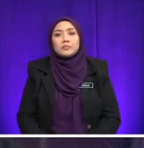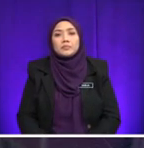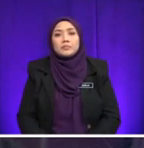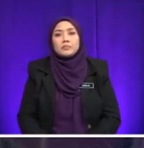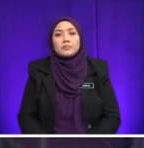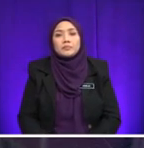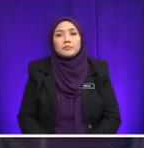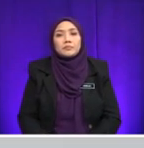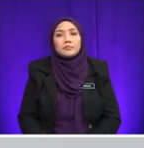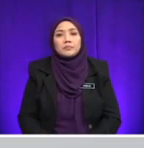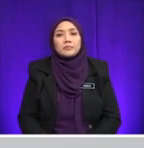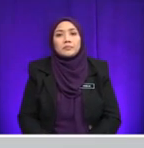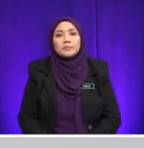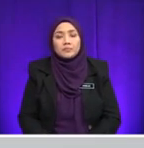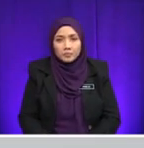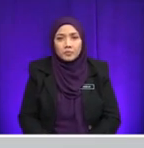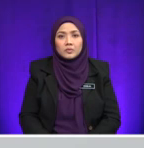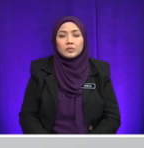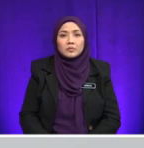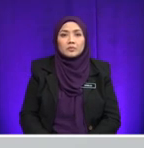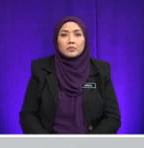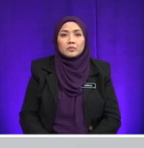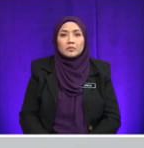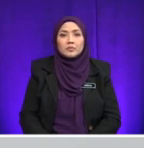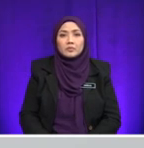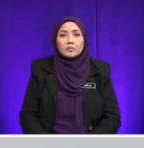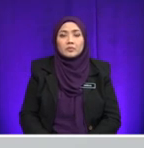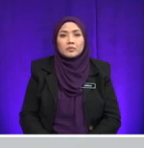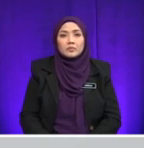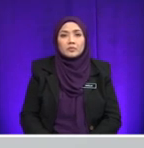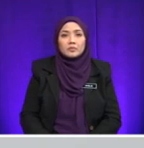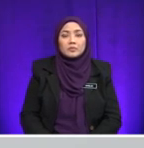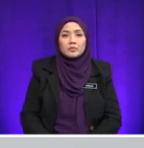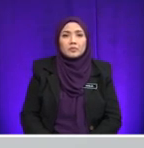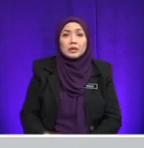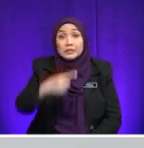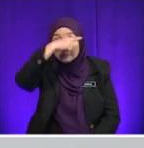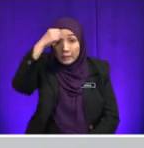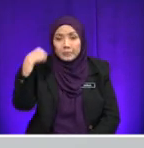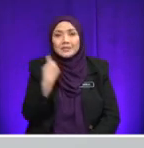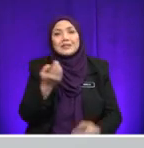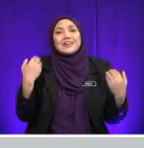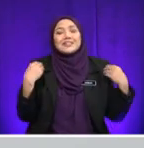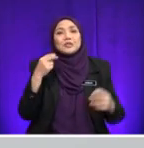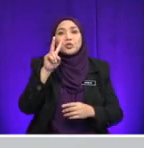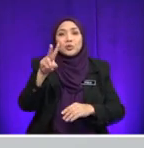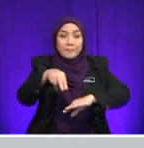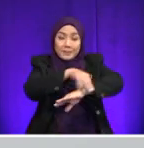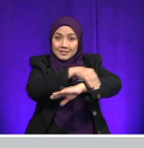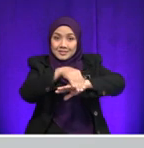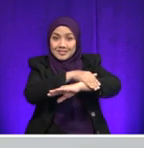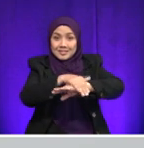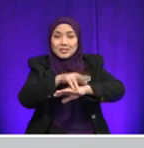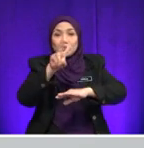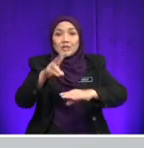kita nak kerja itu Ayah sebab kita ada dua panjang sisi